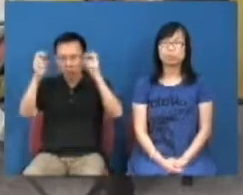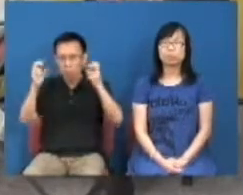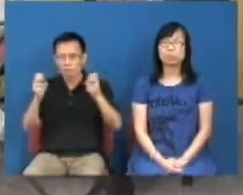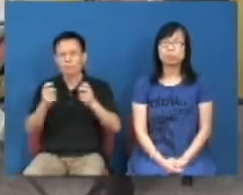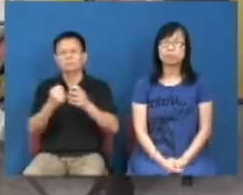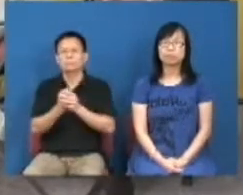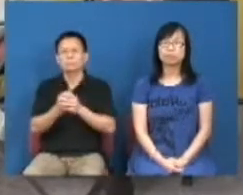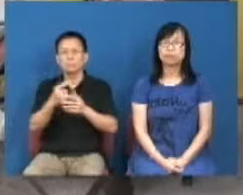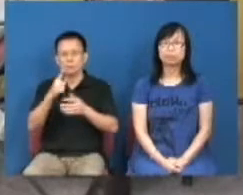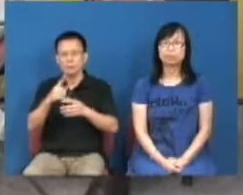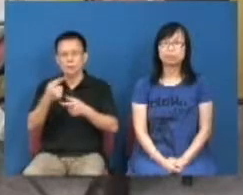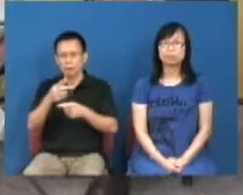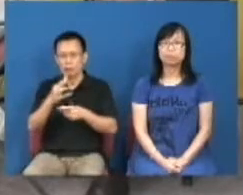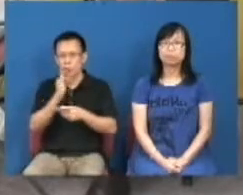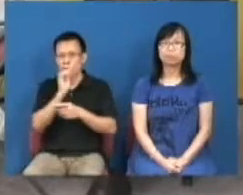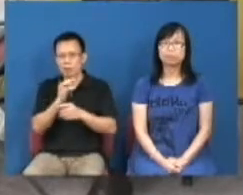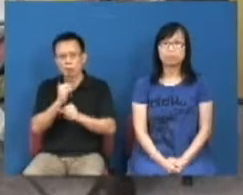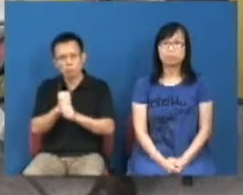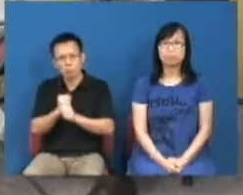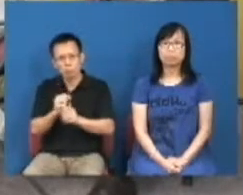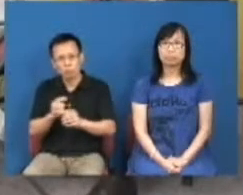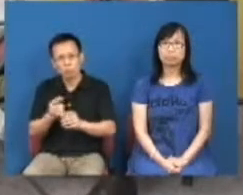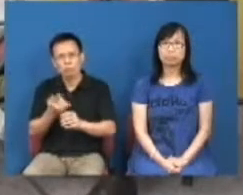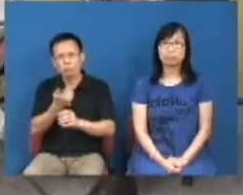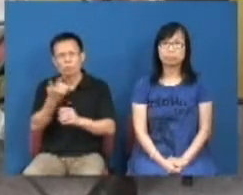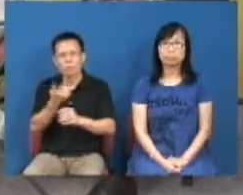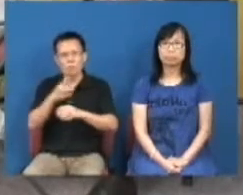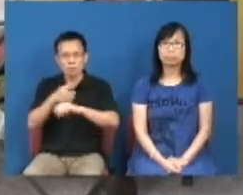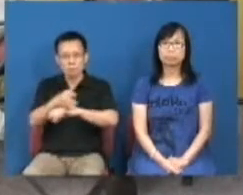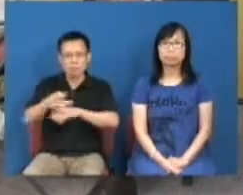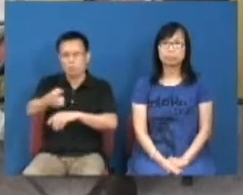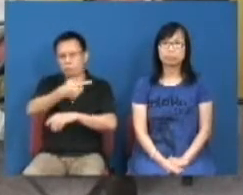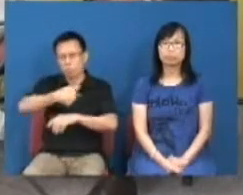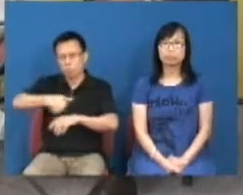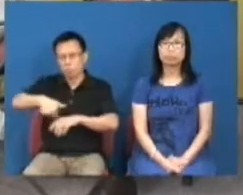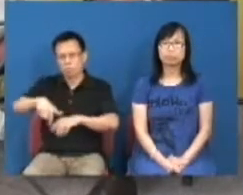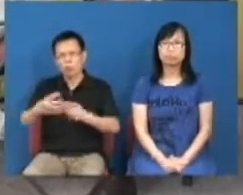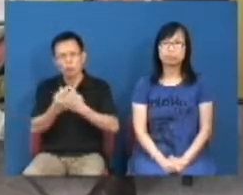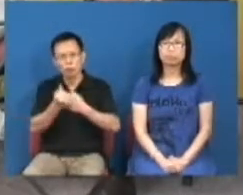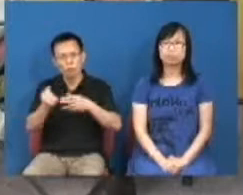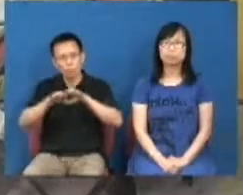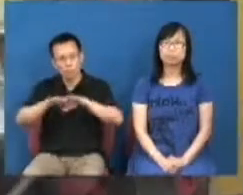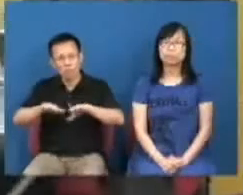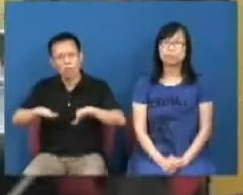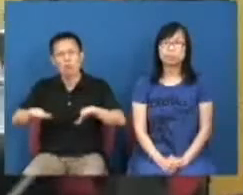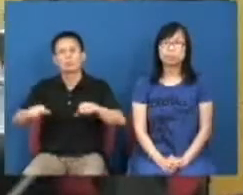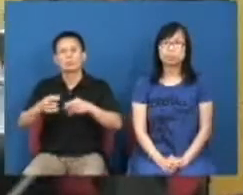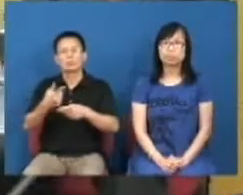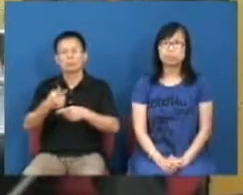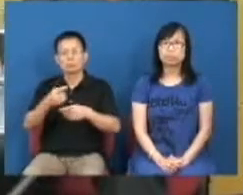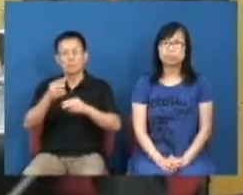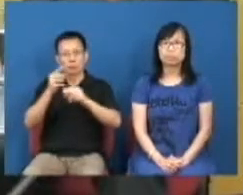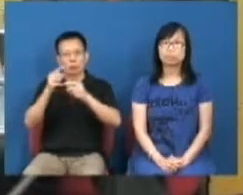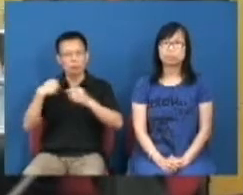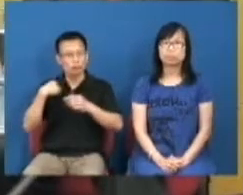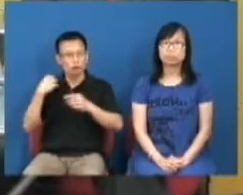關耕耘住嘅就係將我哋社區係搞得和諧一啲。大家老實講，我中國人啲説